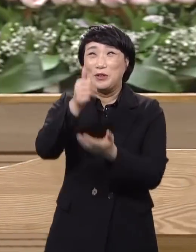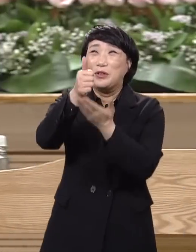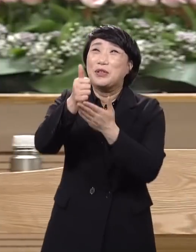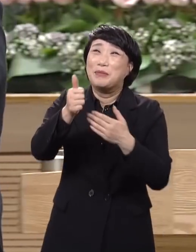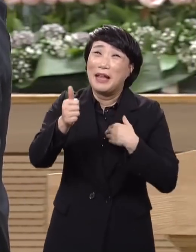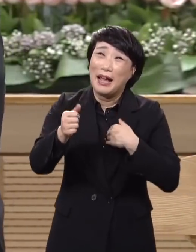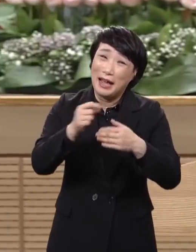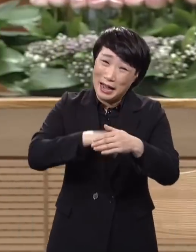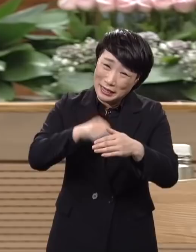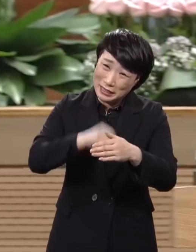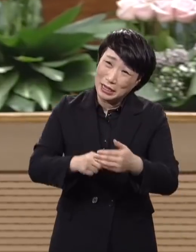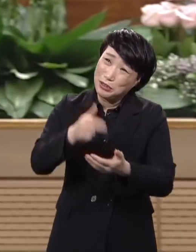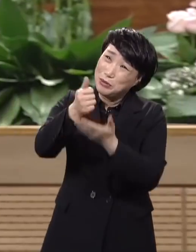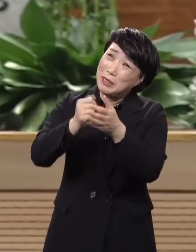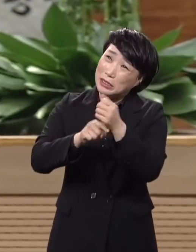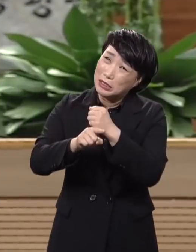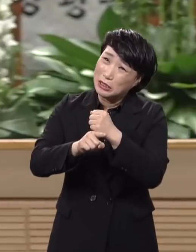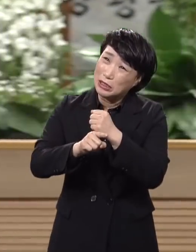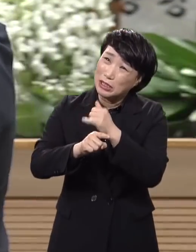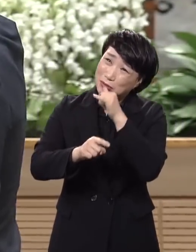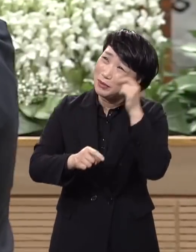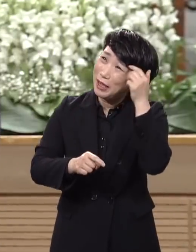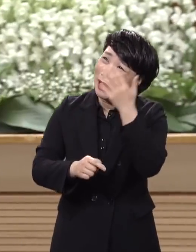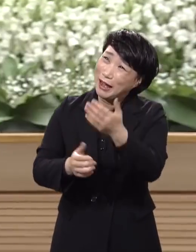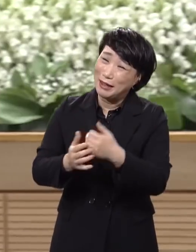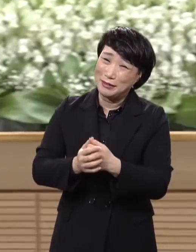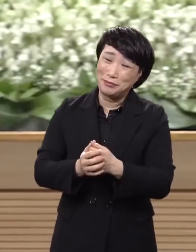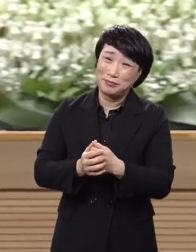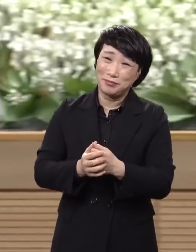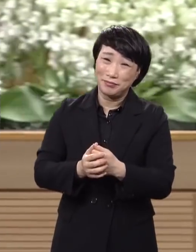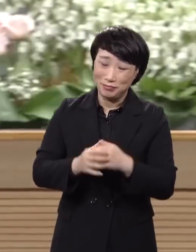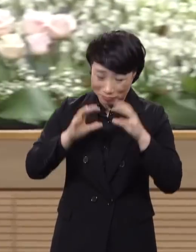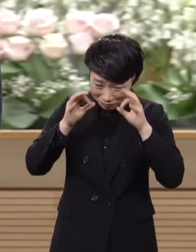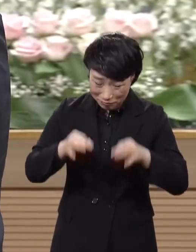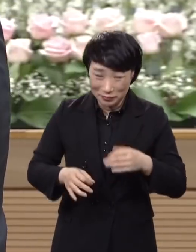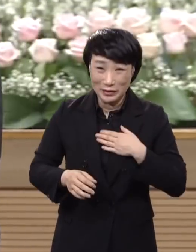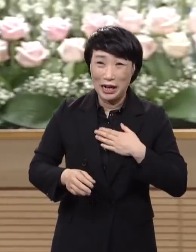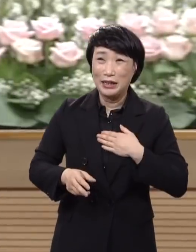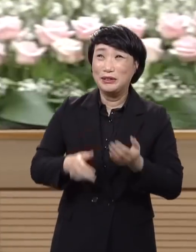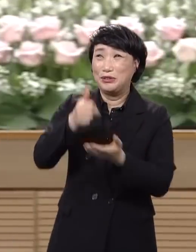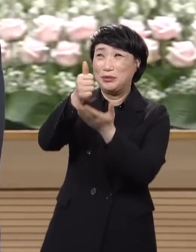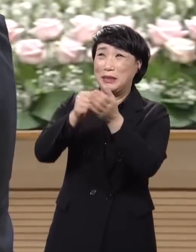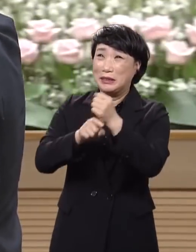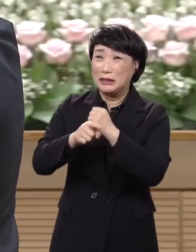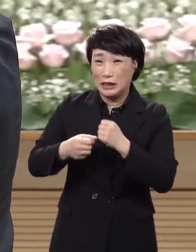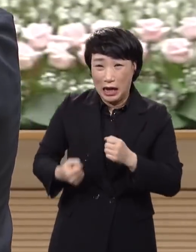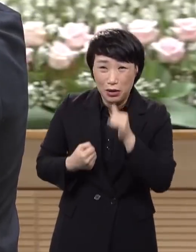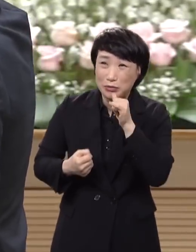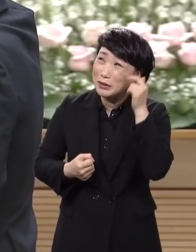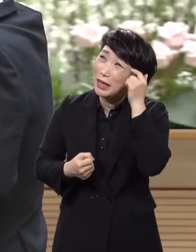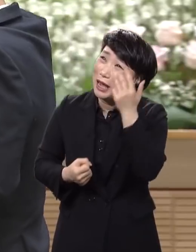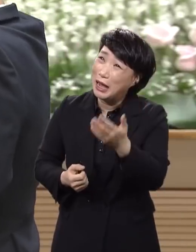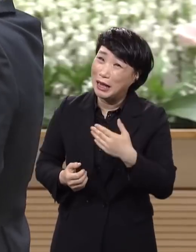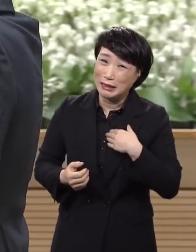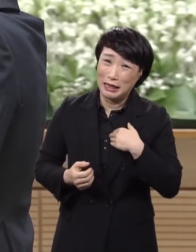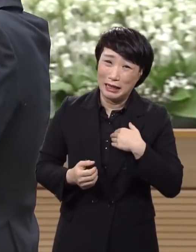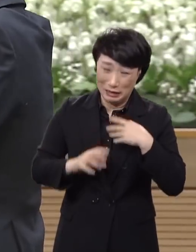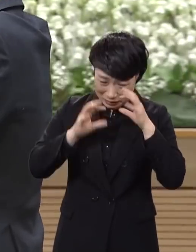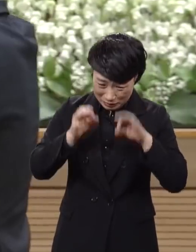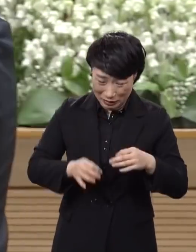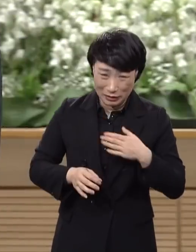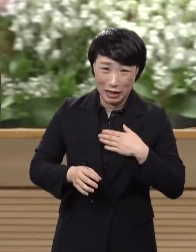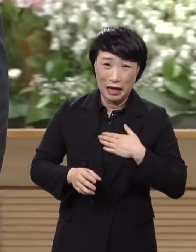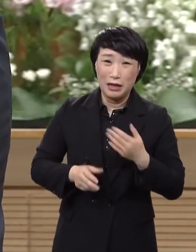주님, 내 안에는 주님의 뜻이 있으십니까? 나는 주님의 뜻을 가지고 있습니까?